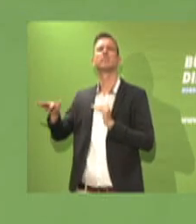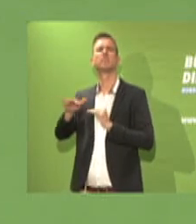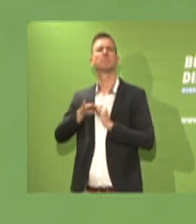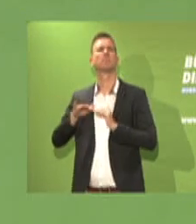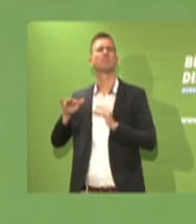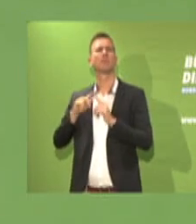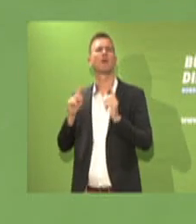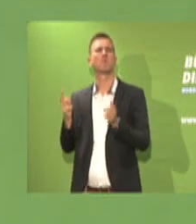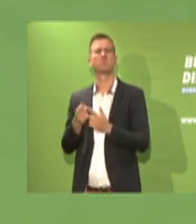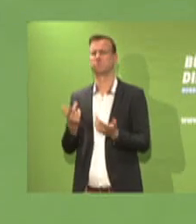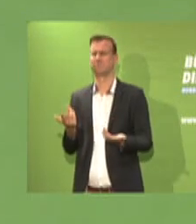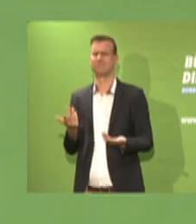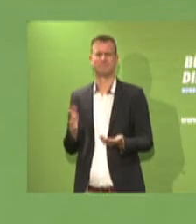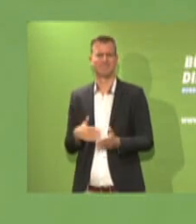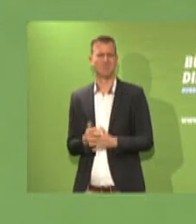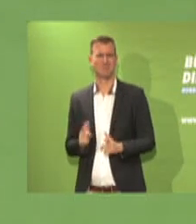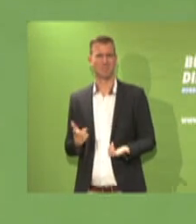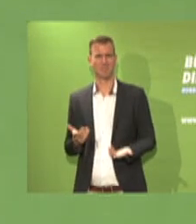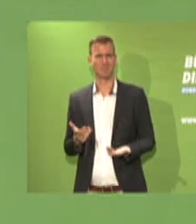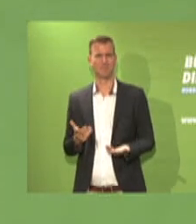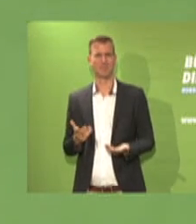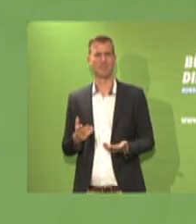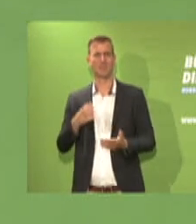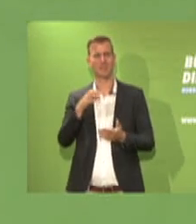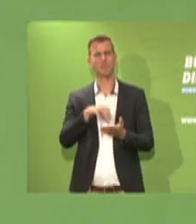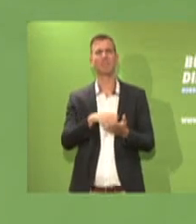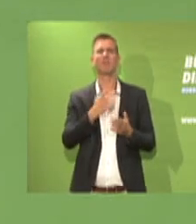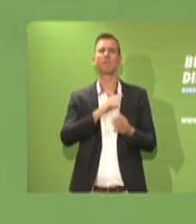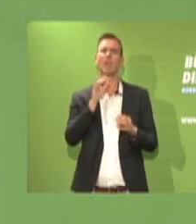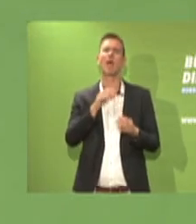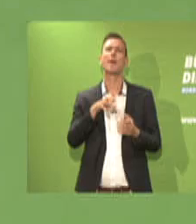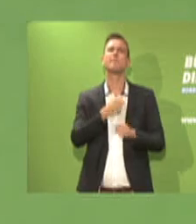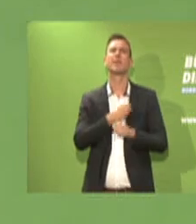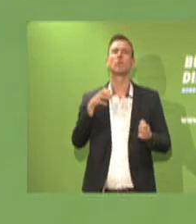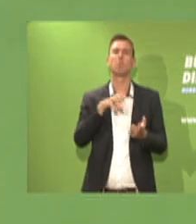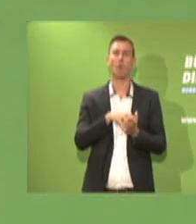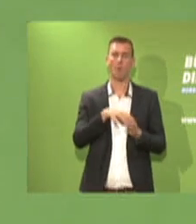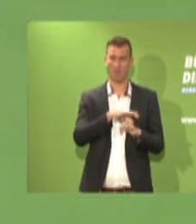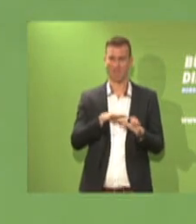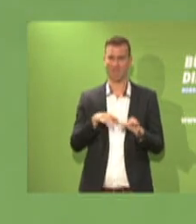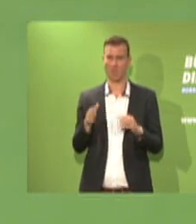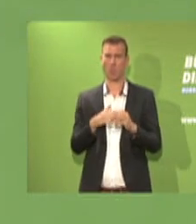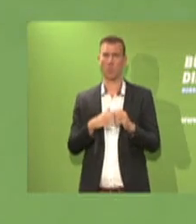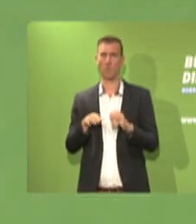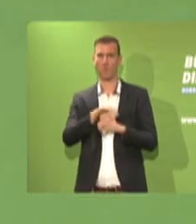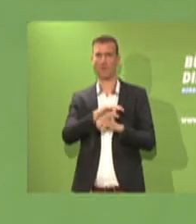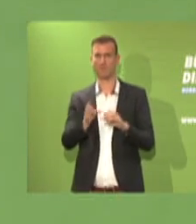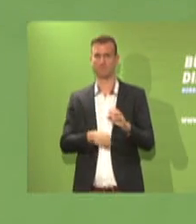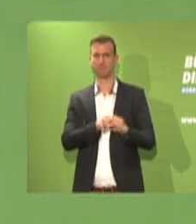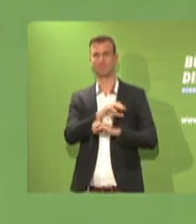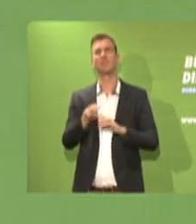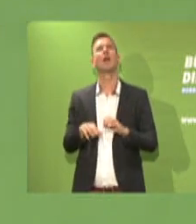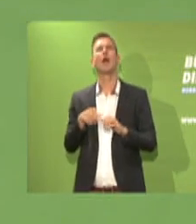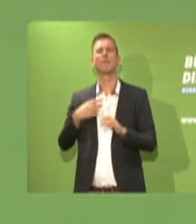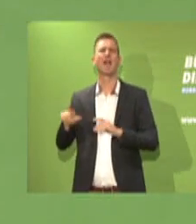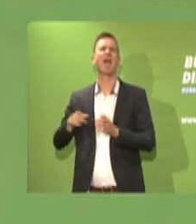Denn Gemeinden, die im Speckgürtel einer Metropole liegen, haben natürlich andere Herausforderungen als Gemeinden,